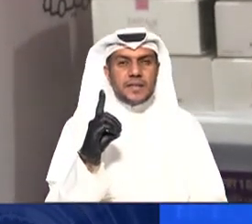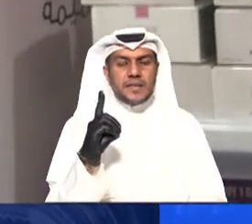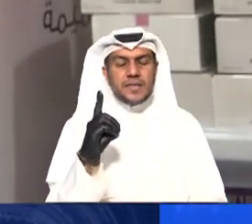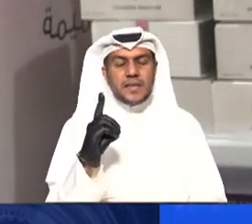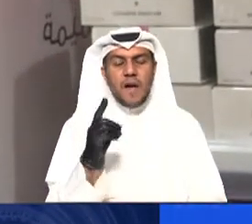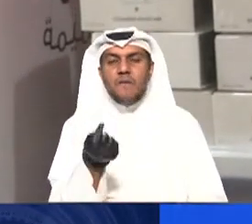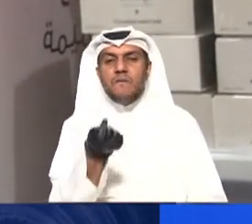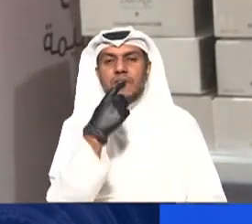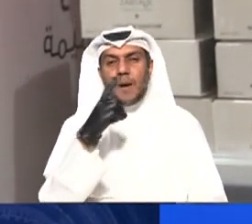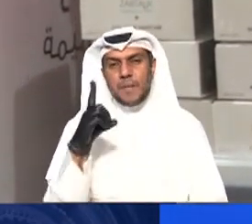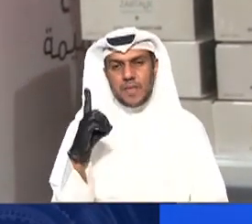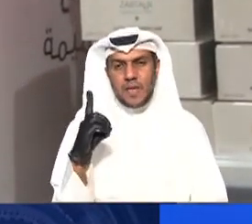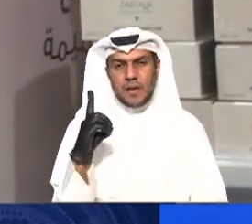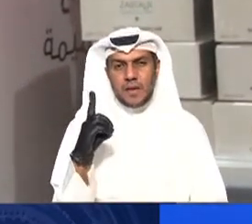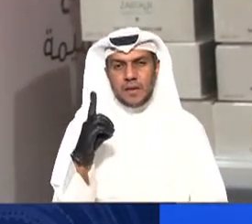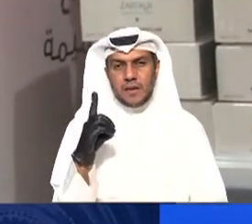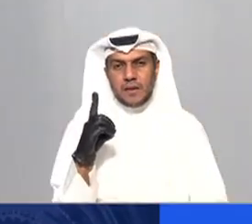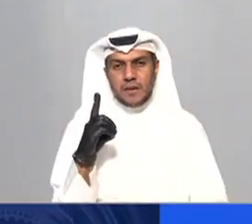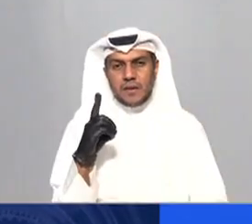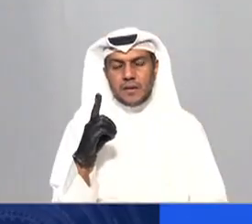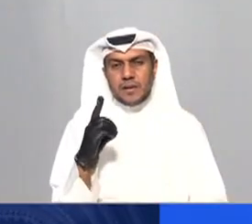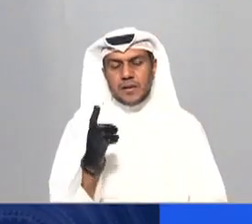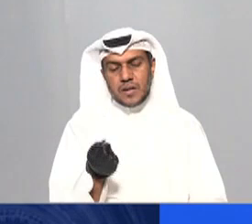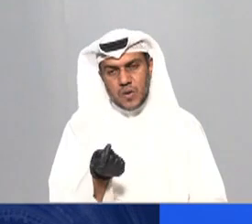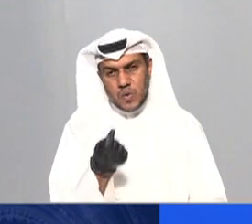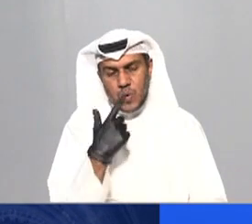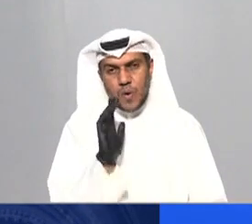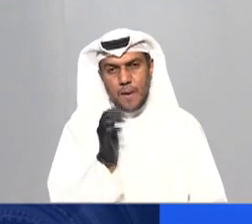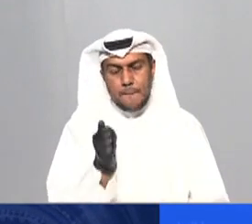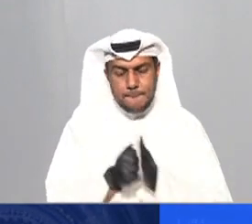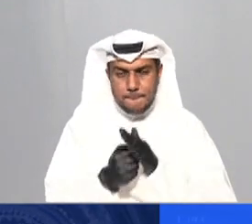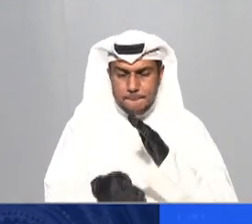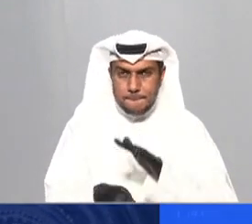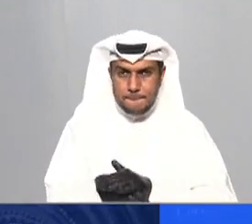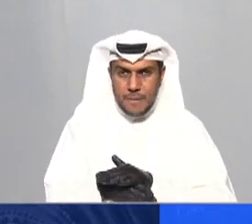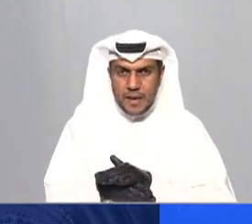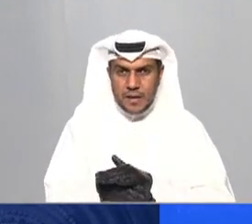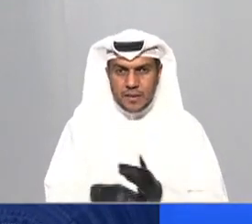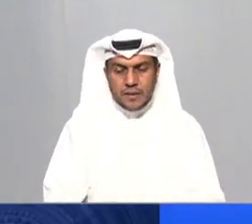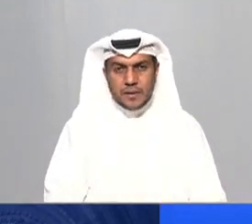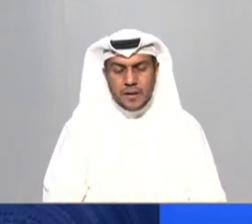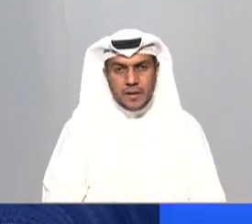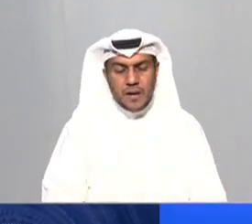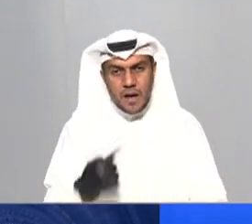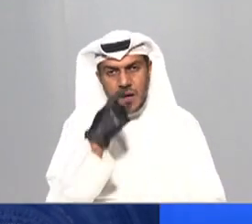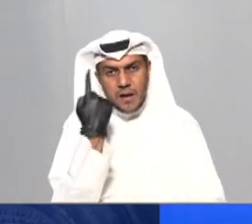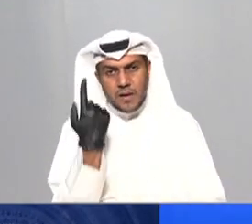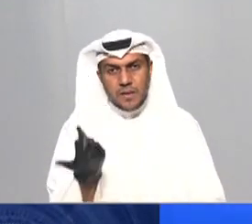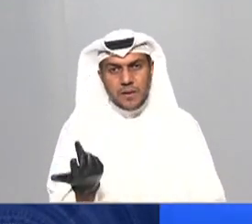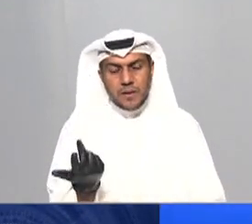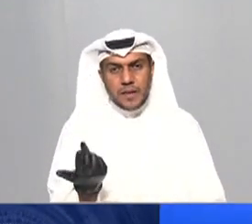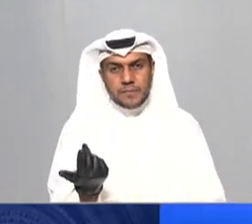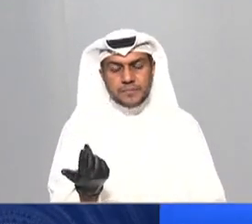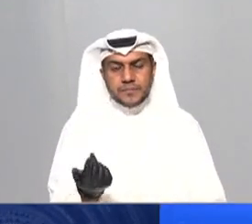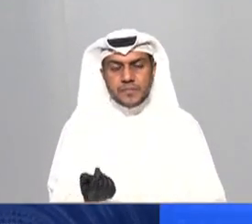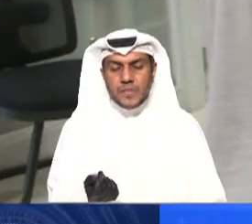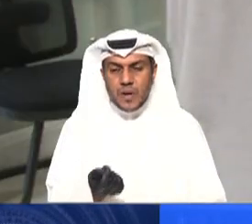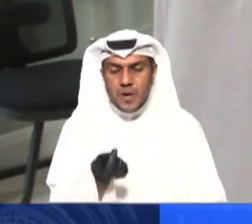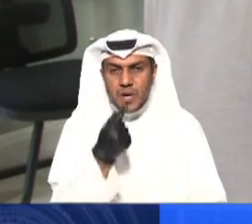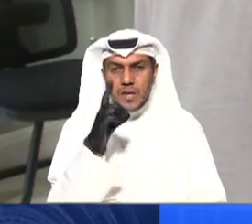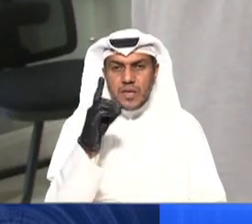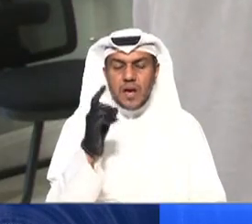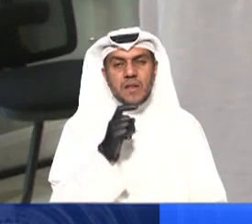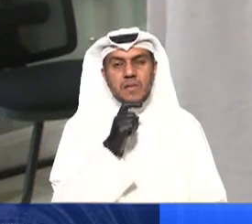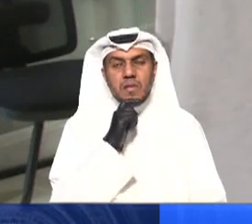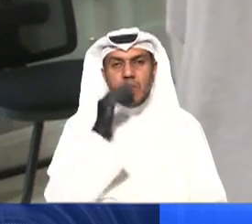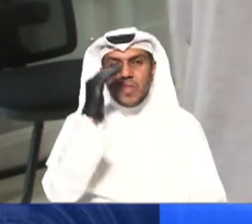أو معظم الناس يكون متواجد في المنزل، مما قد يسبب هبوط في معدلات فيتامين دال.